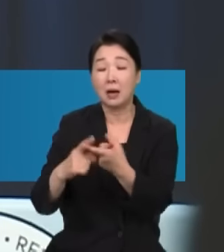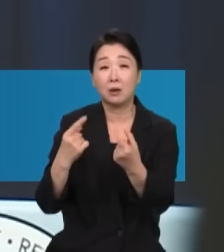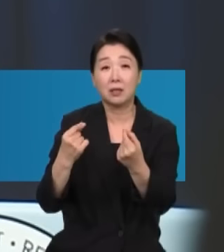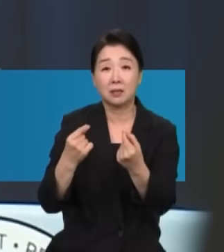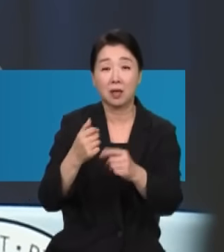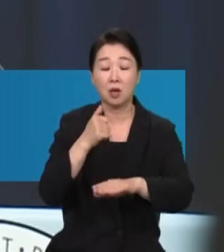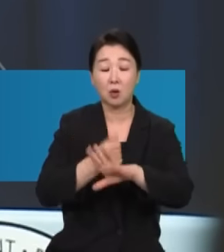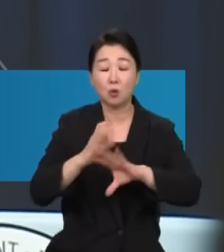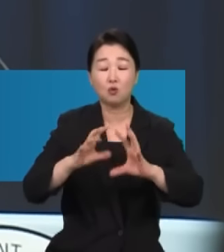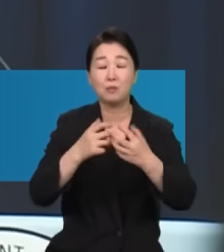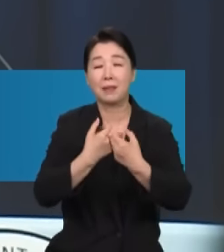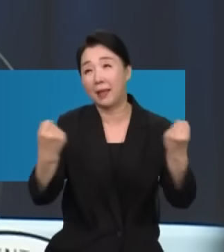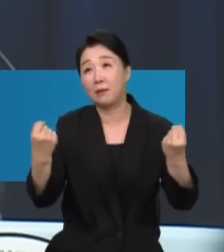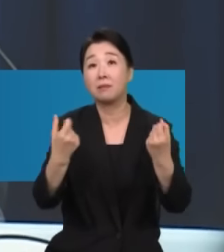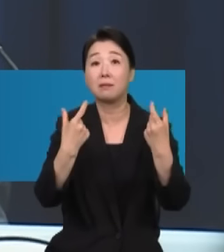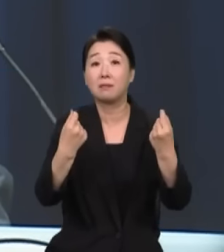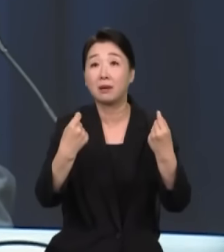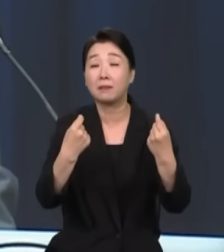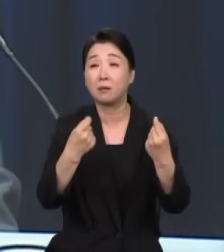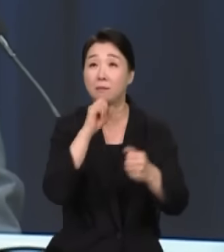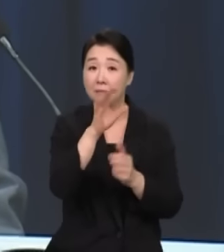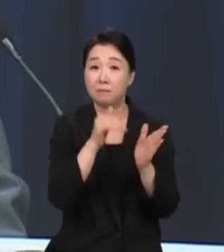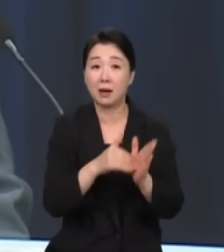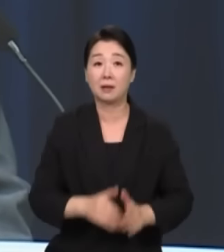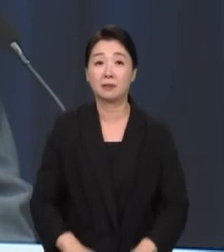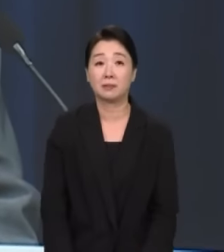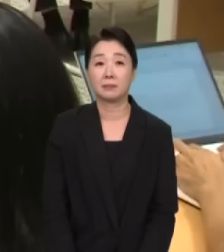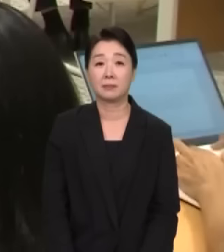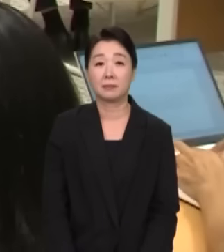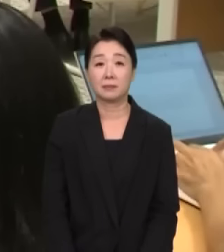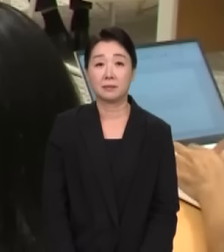분열을 불러일으킨다고 했습니다. 유정화 기자입니다.